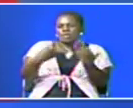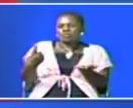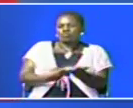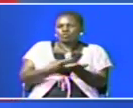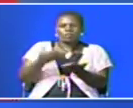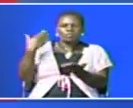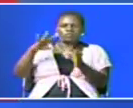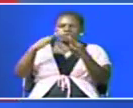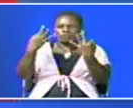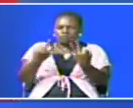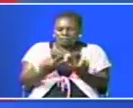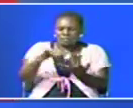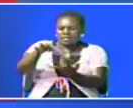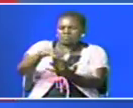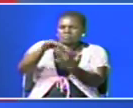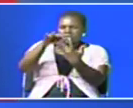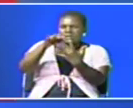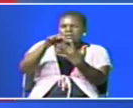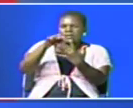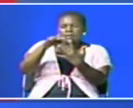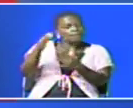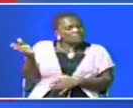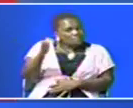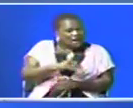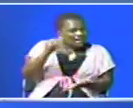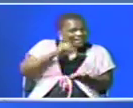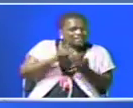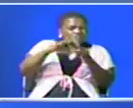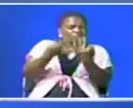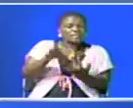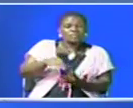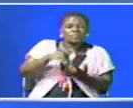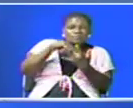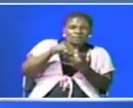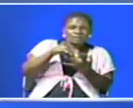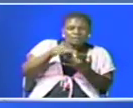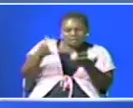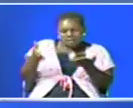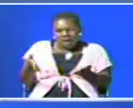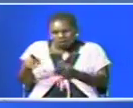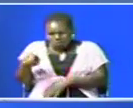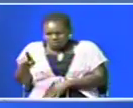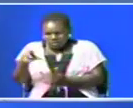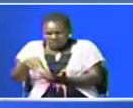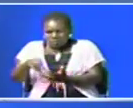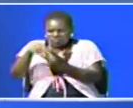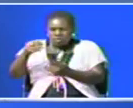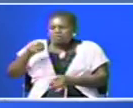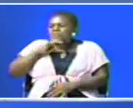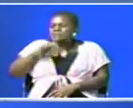familia ingemchagua utakayemuoa. Sasa sijui turudi pale au la. Kazo nakubaliana. Sasa hivi wewe umchagulie mtoto